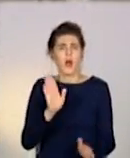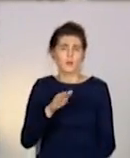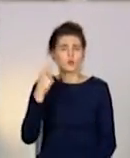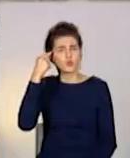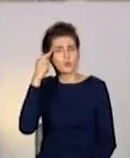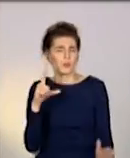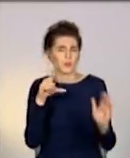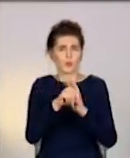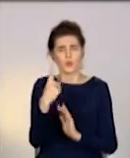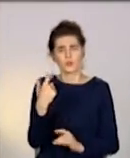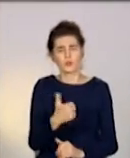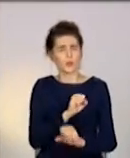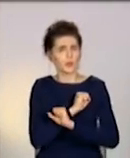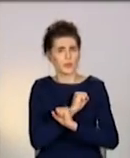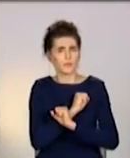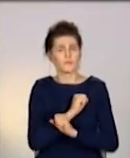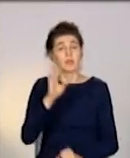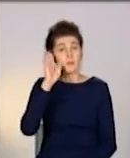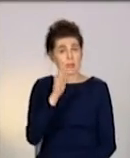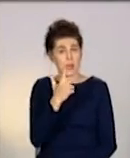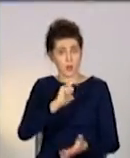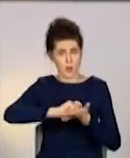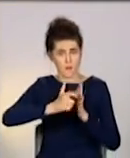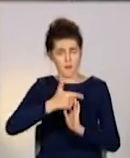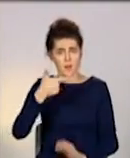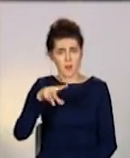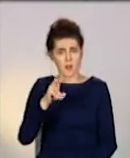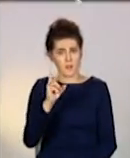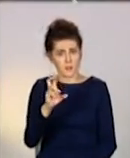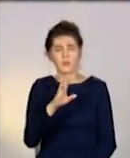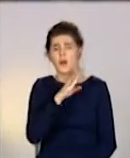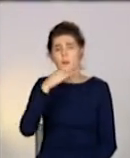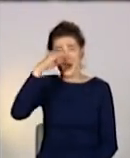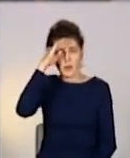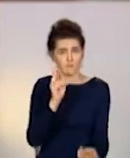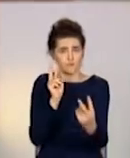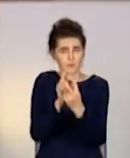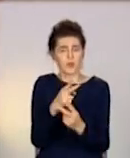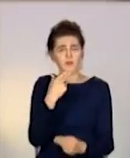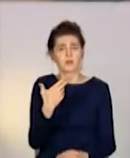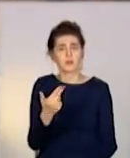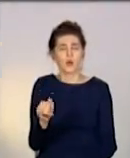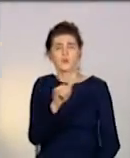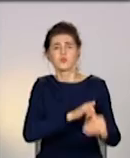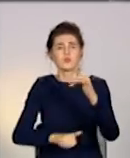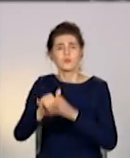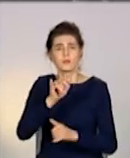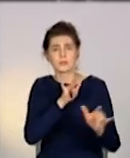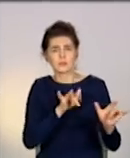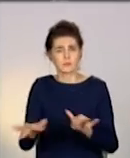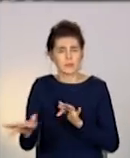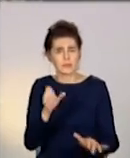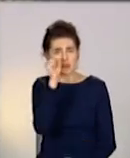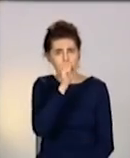отдохнем где-то на неделю. Третьокласника Гліба зустрічає зі школи батько. Чоловік каже, про дозвілля його сина під час зимового